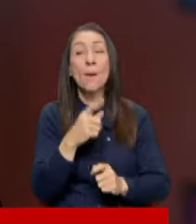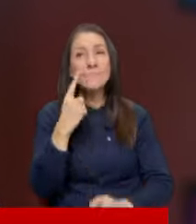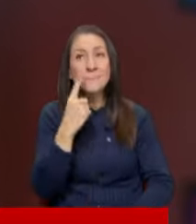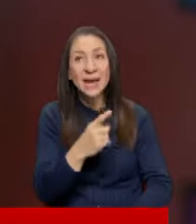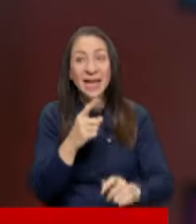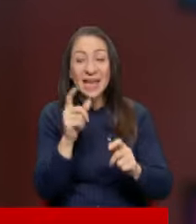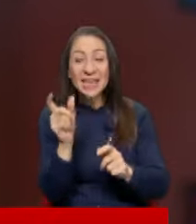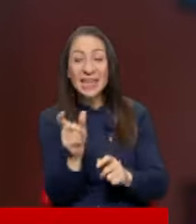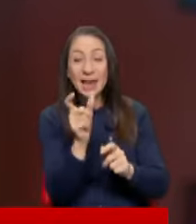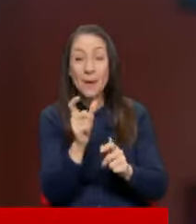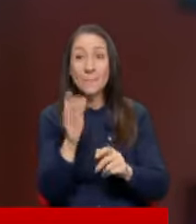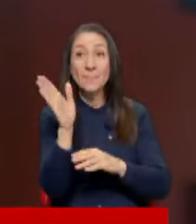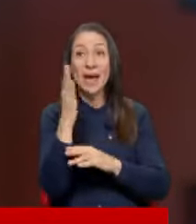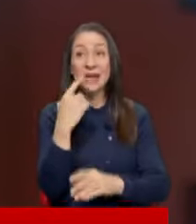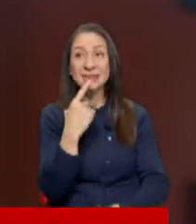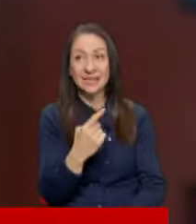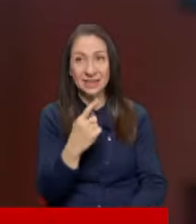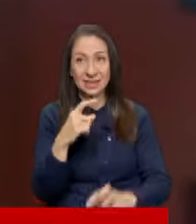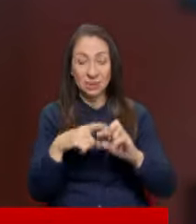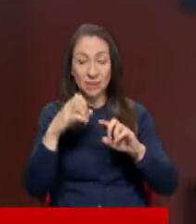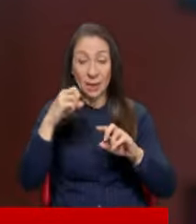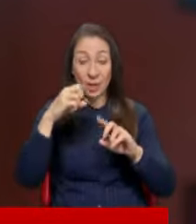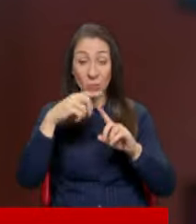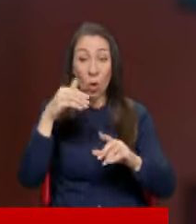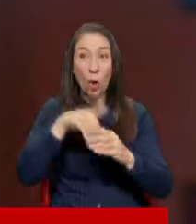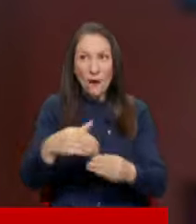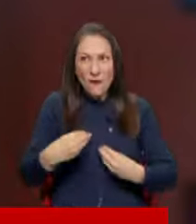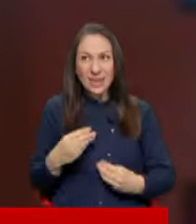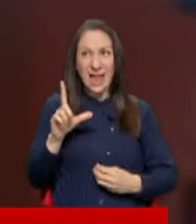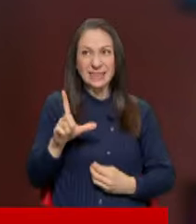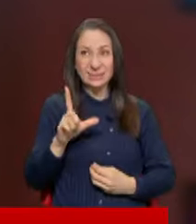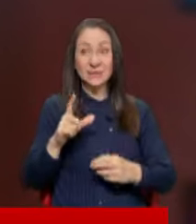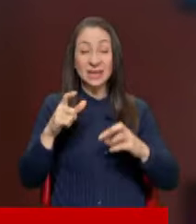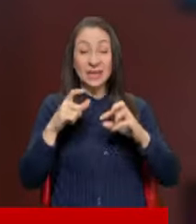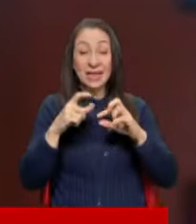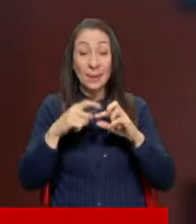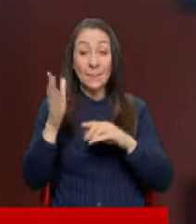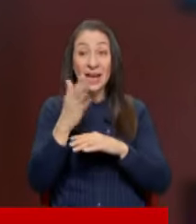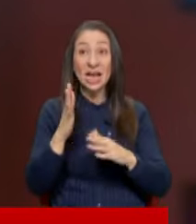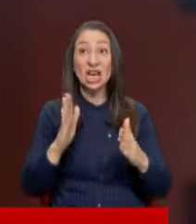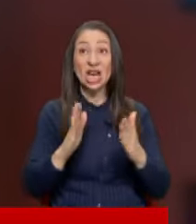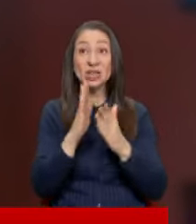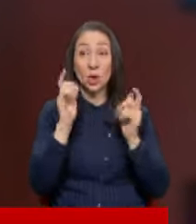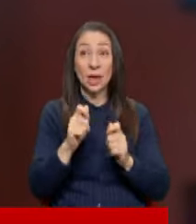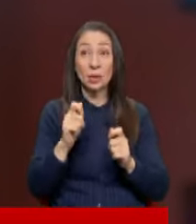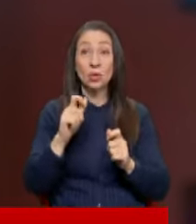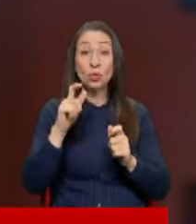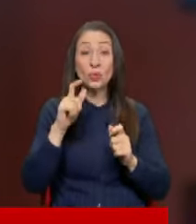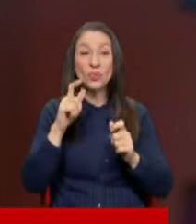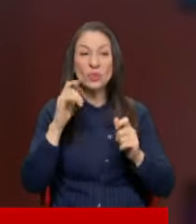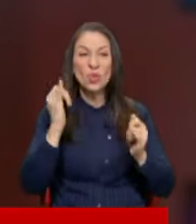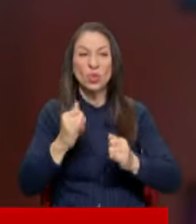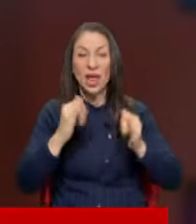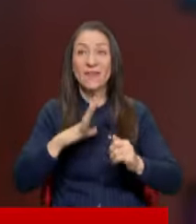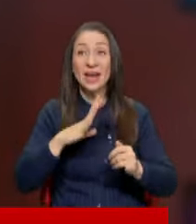kelime-i Tevhide bayrak dedi Recep Tayyip Erdoğan sırf oy alabilmek için kelime-i Tevhid bayrağına karşı çıkan lümpen faşistler var